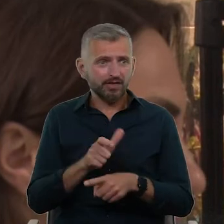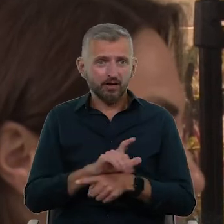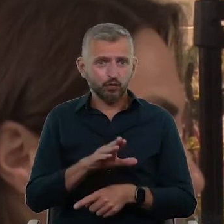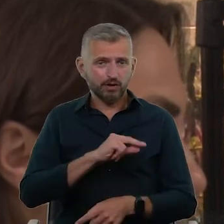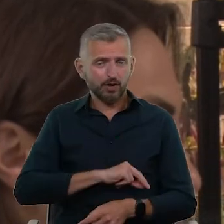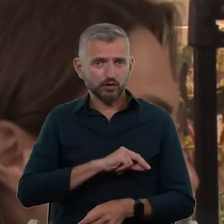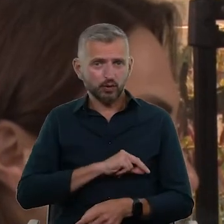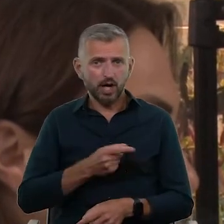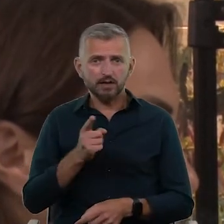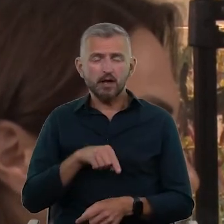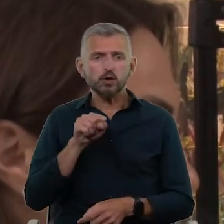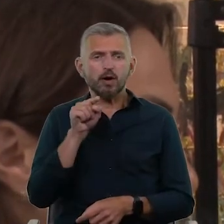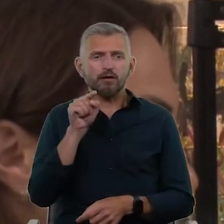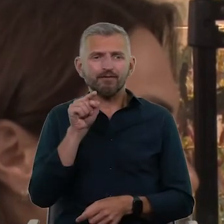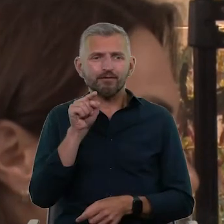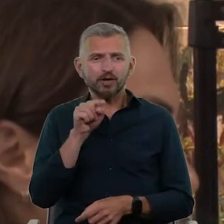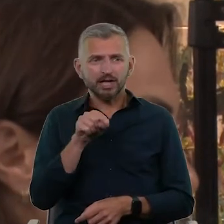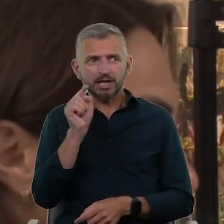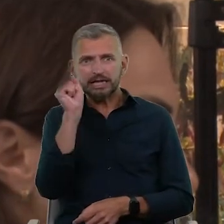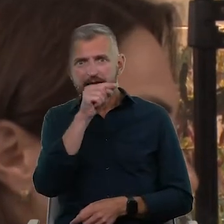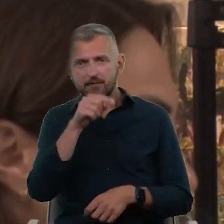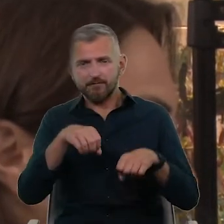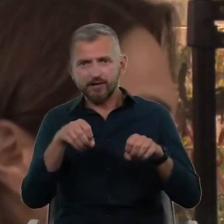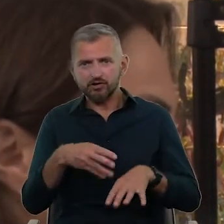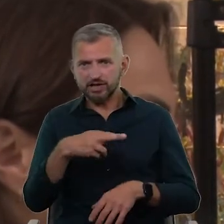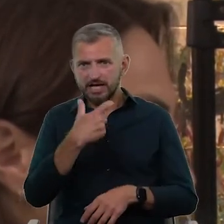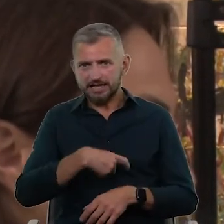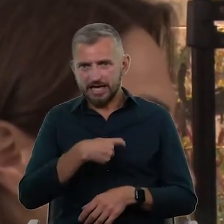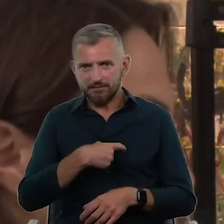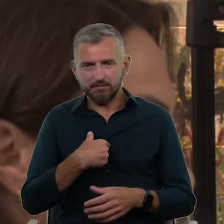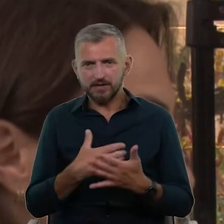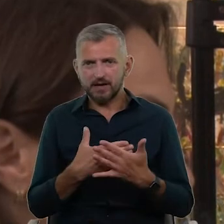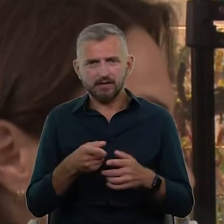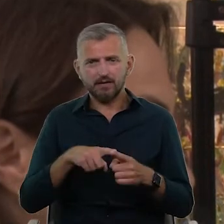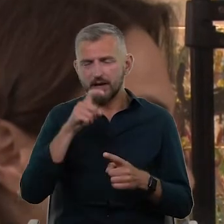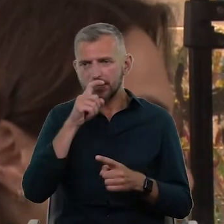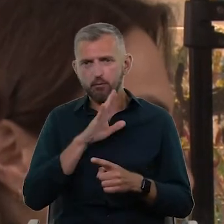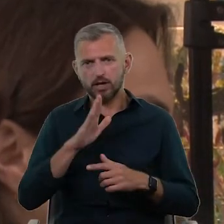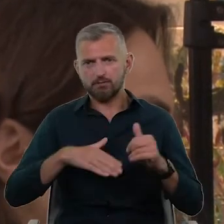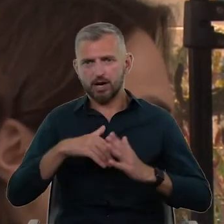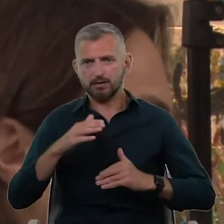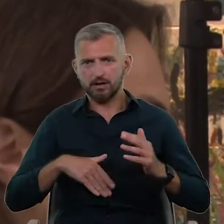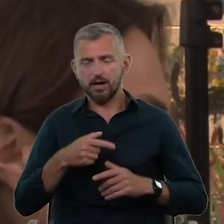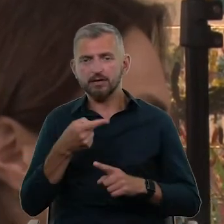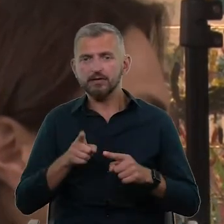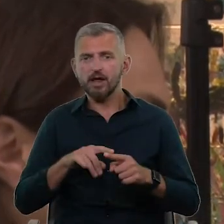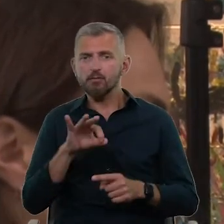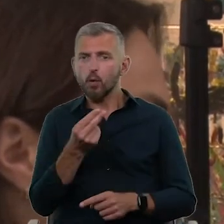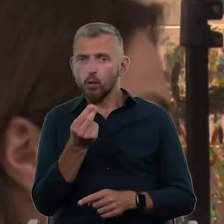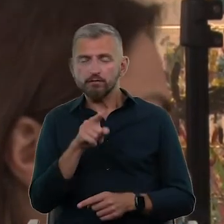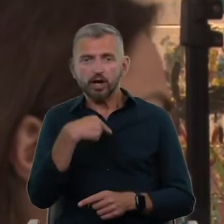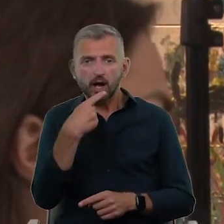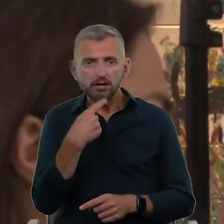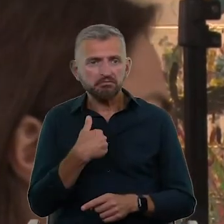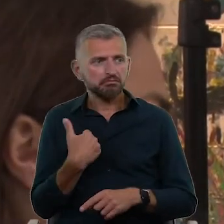працює. І те, що вони там вирішили для себе, мені здається, це непогана практика, бо то про гроші. Вони кажуть,